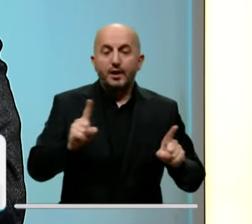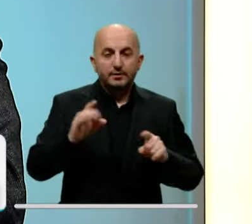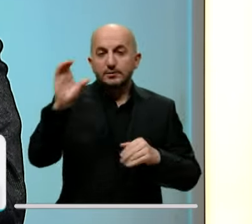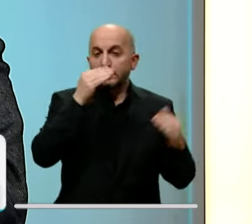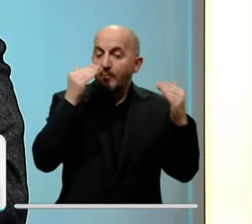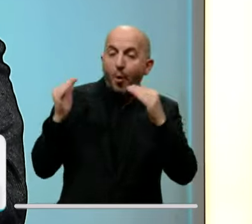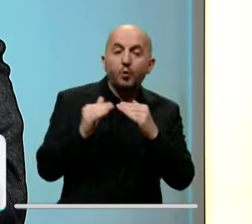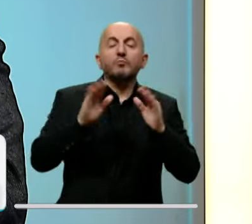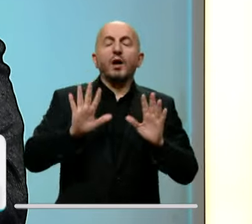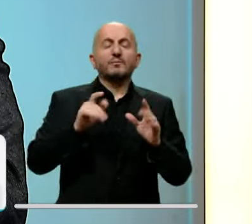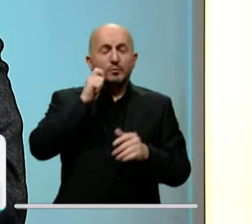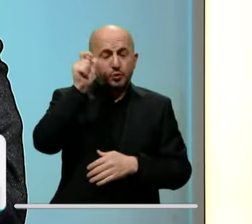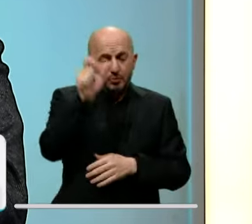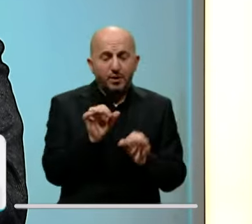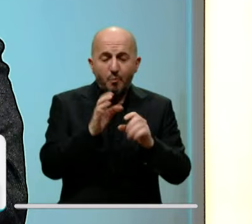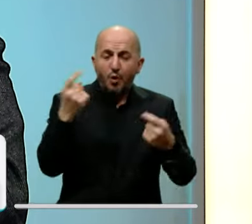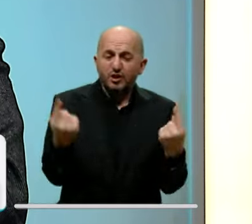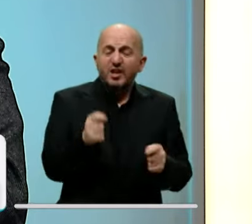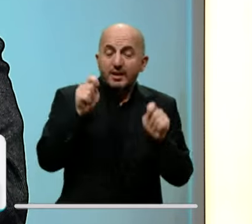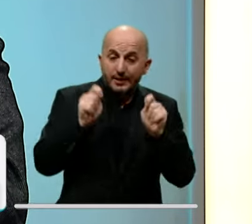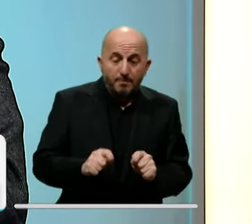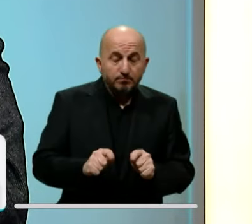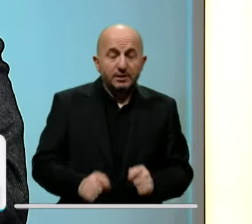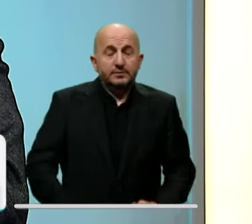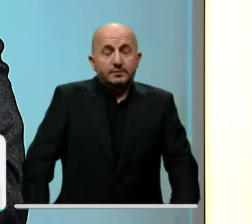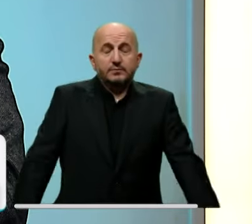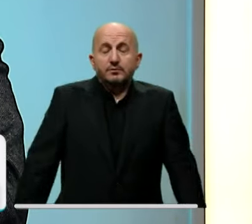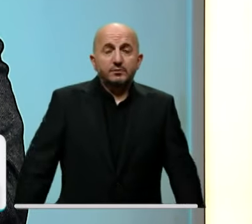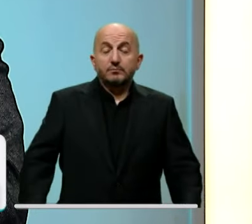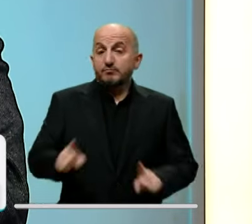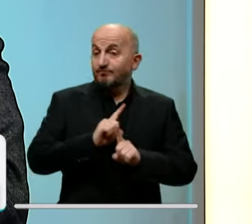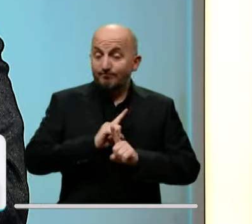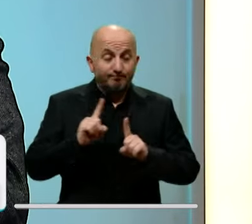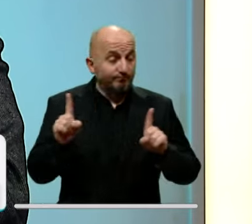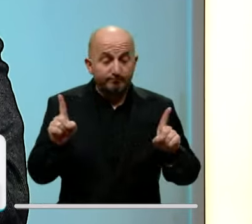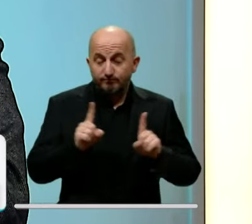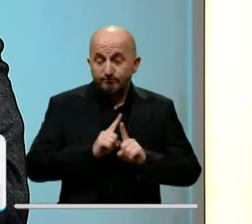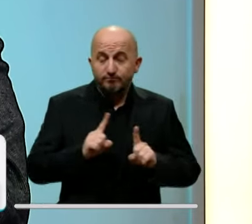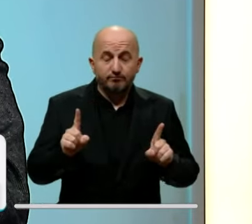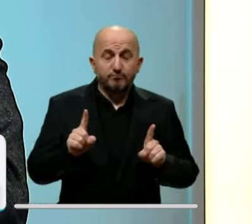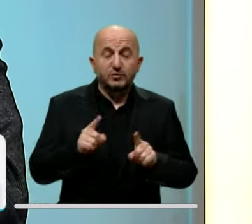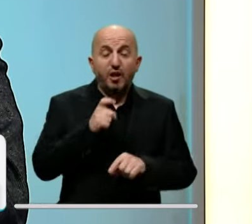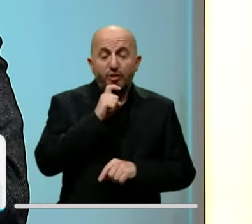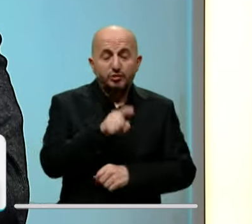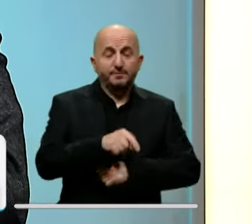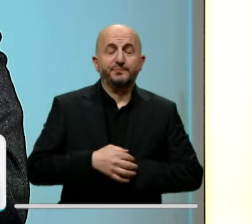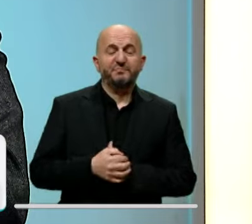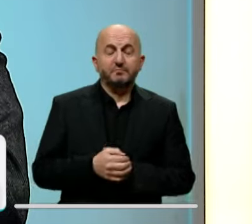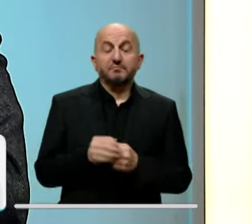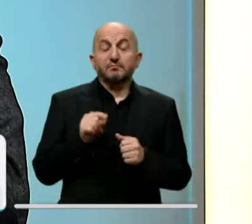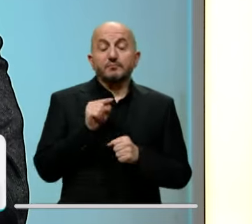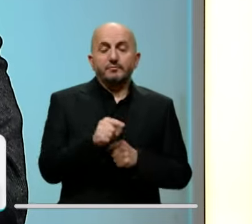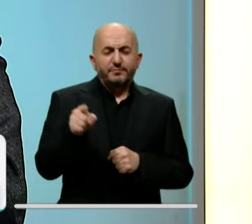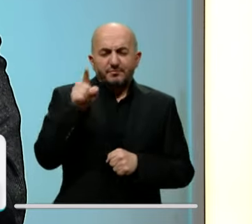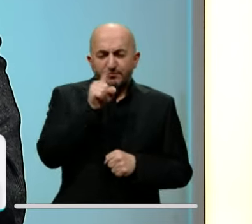Müslümanın böyle şeyler yapması Eee kesinlikle Eee yanlıştır Bundan